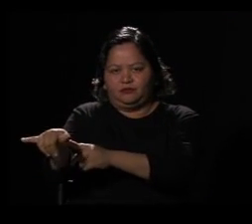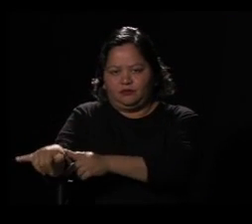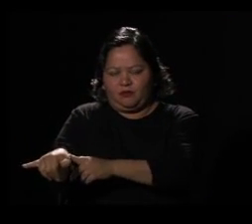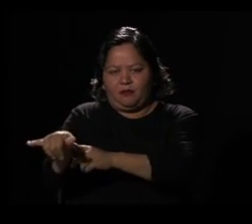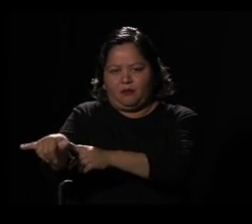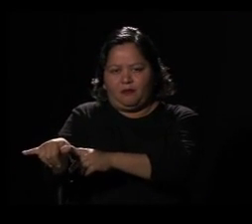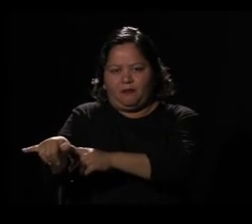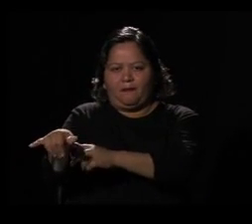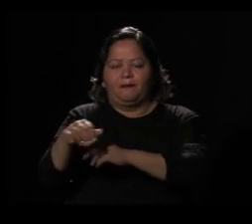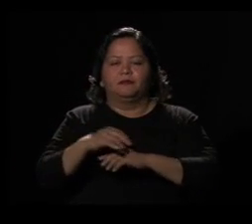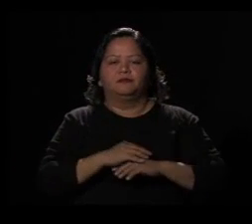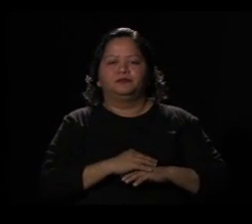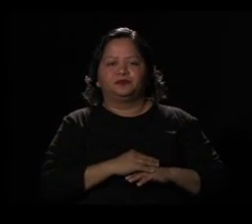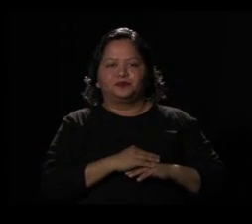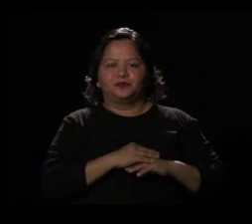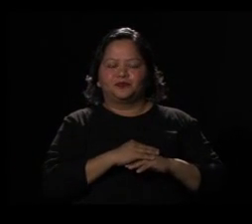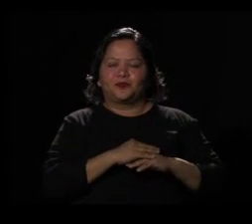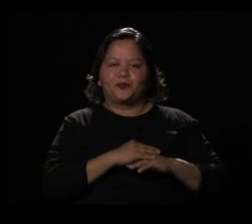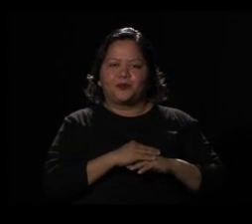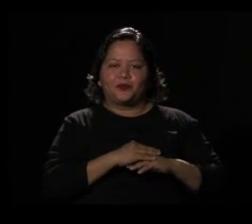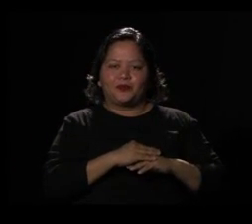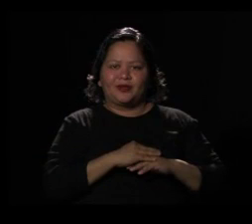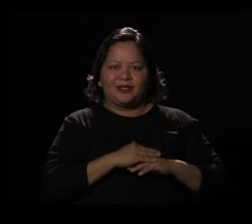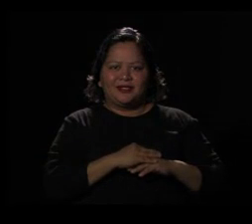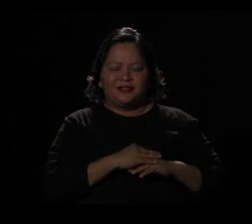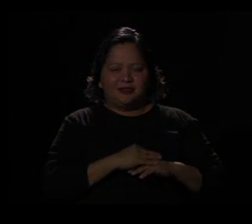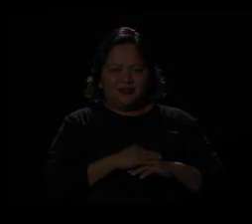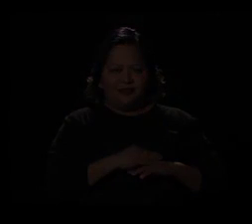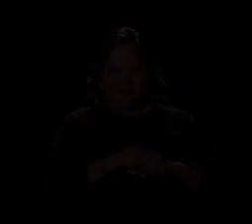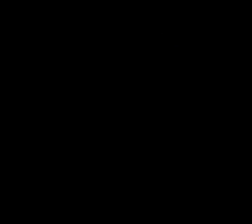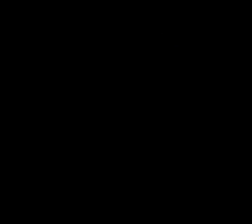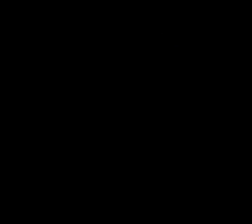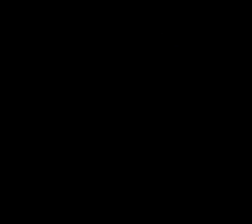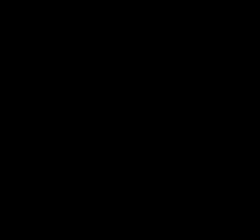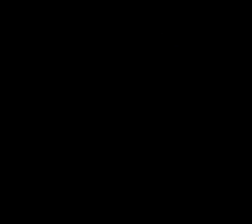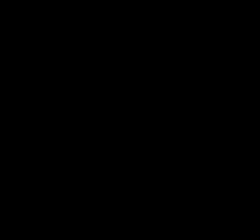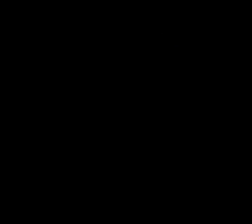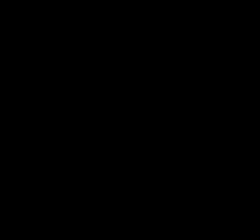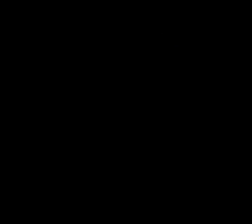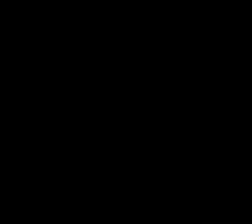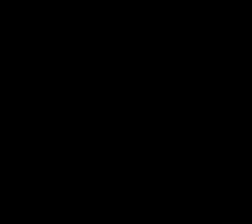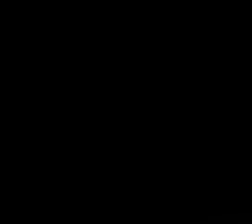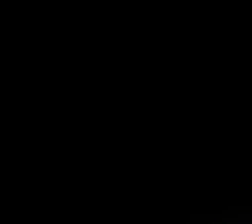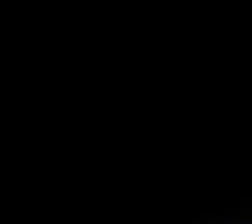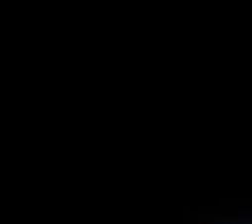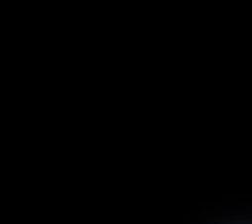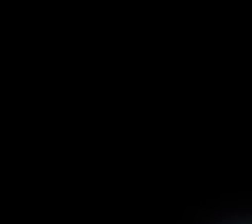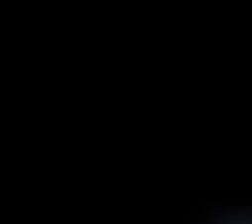Ginin